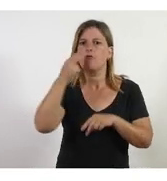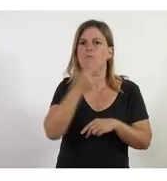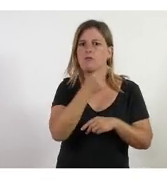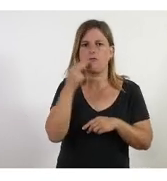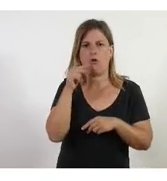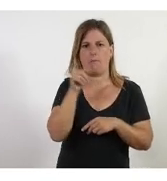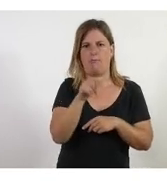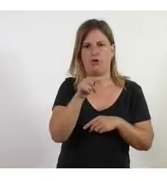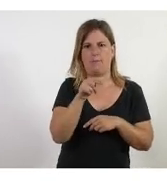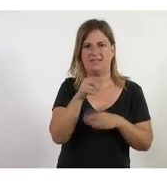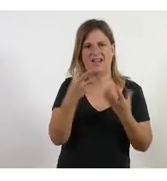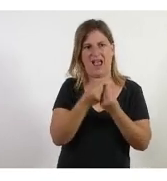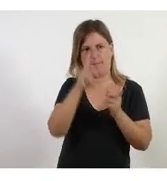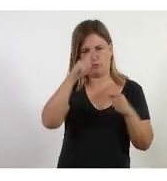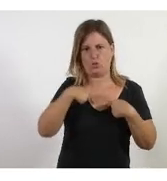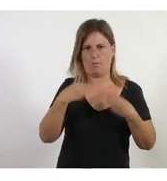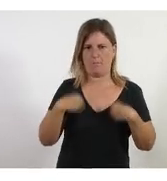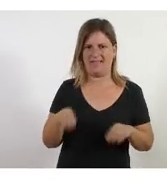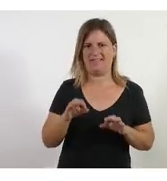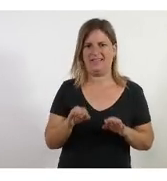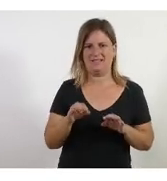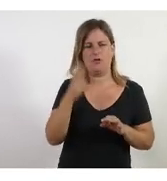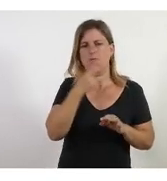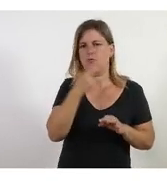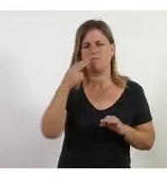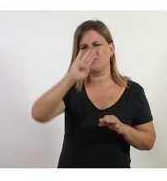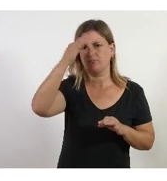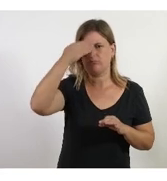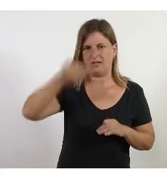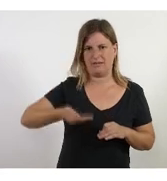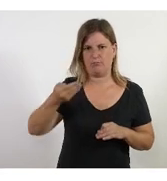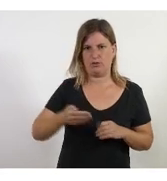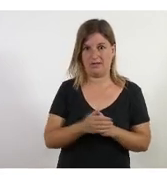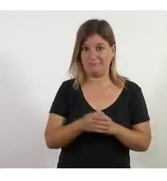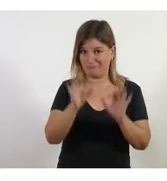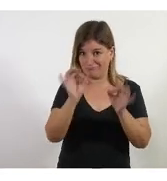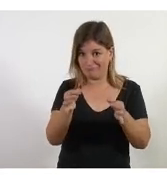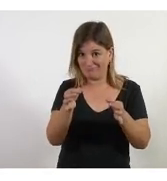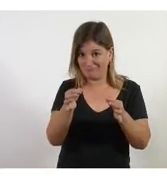compromís amb tu. I el compromís més important. Sí? Faràs?